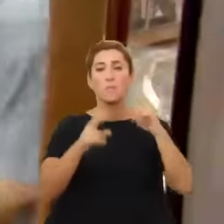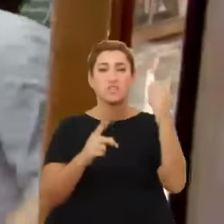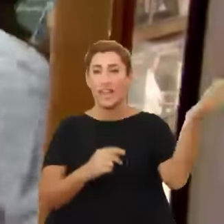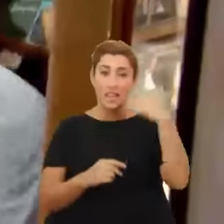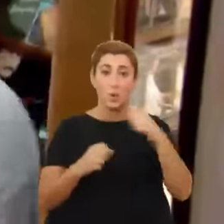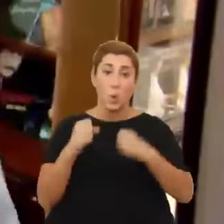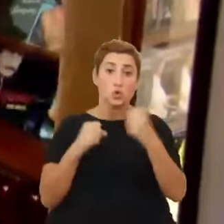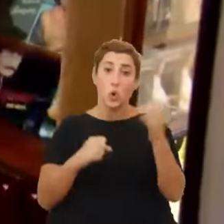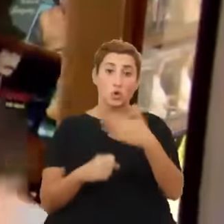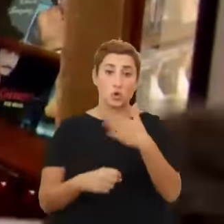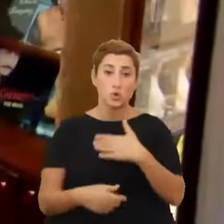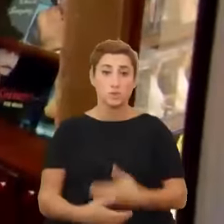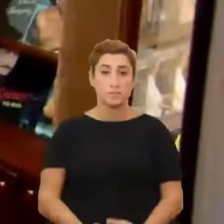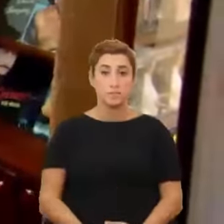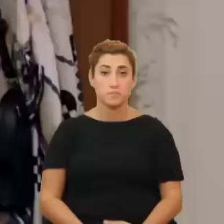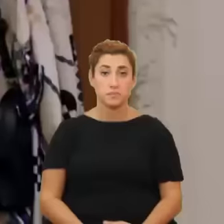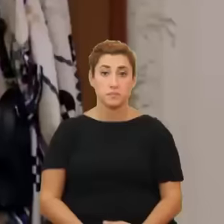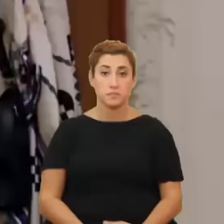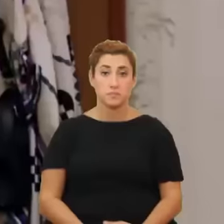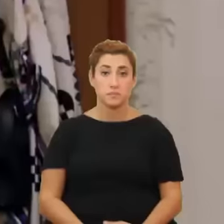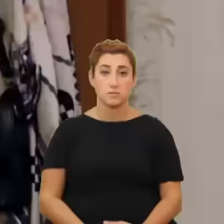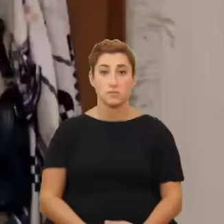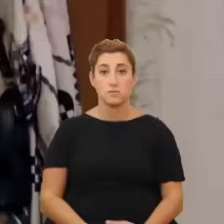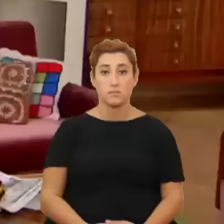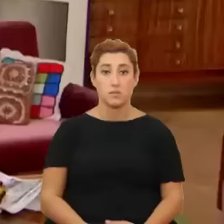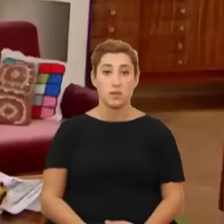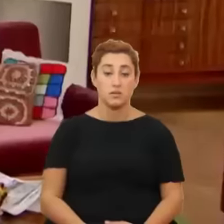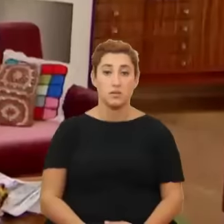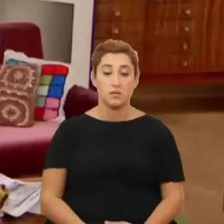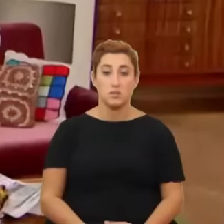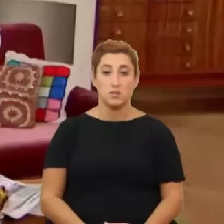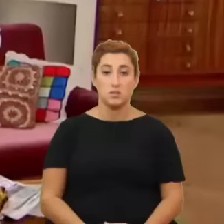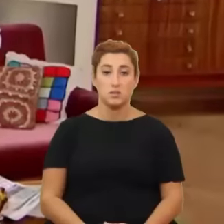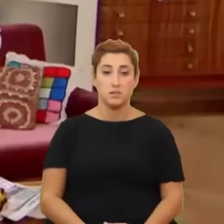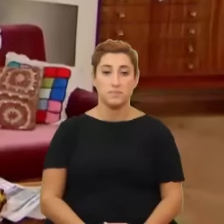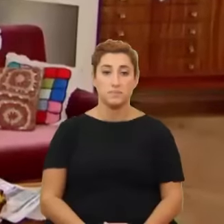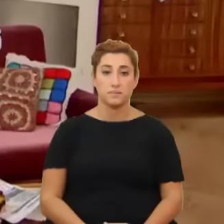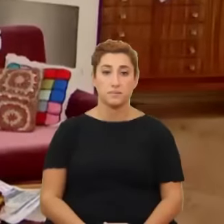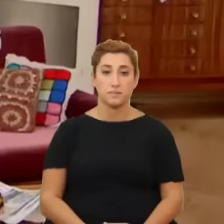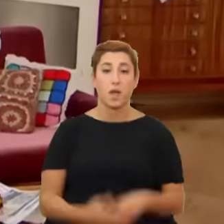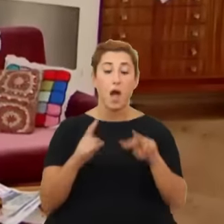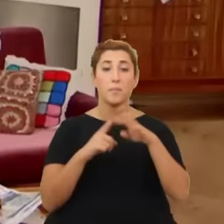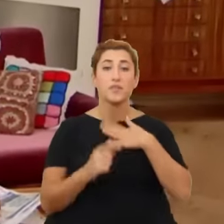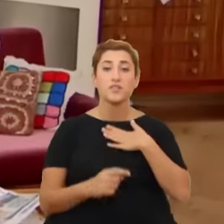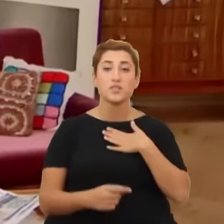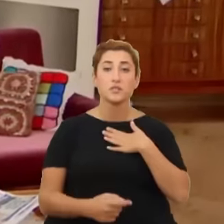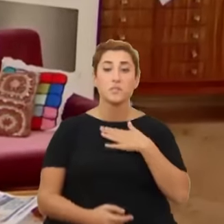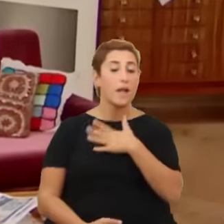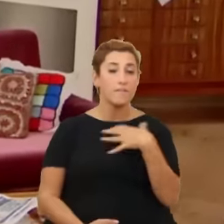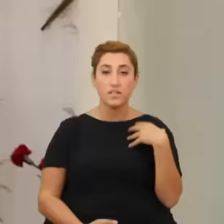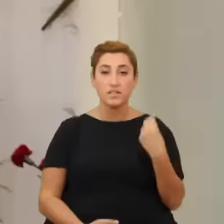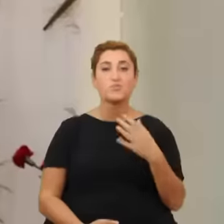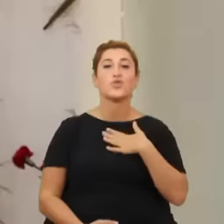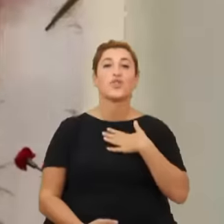Fırla fırla fırla fırla. Şahin Ergun'un yardımıyla kalktı. Ahmet ve diğer aynasında saçını düzeltiyor. Anneciğim.